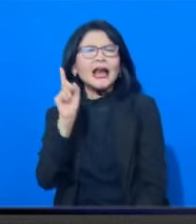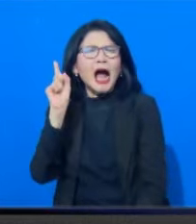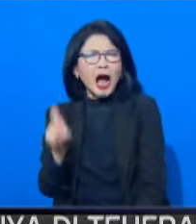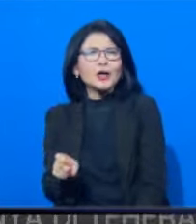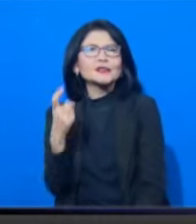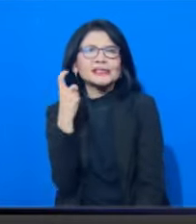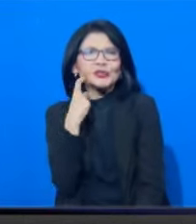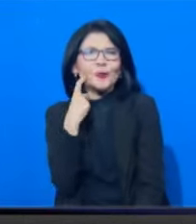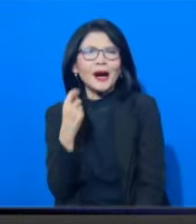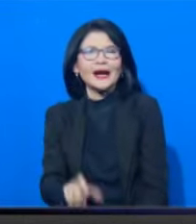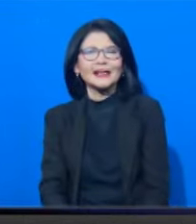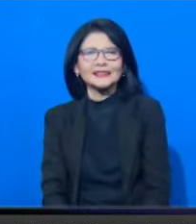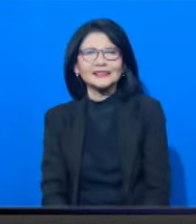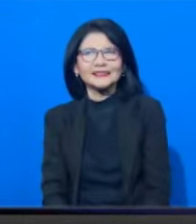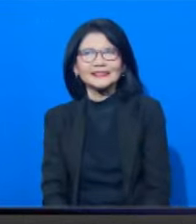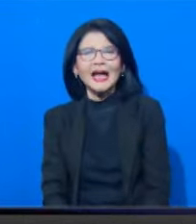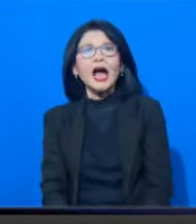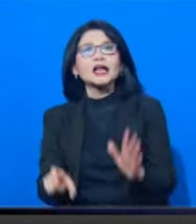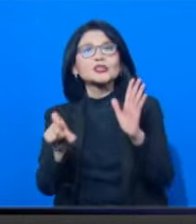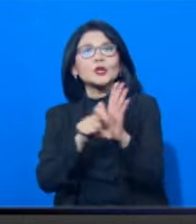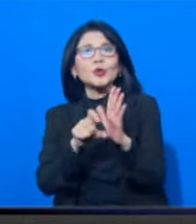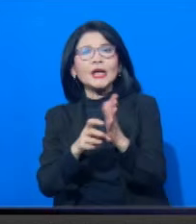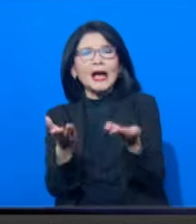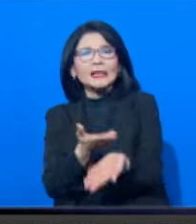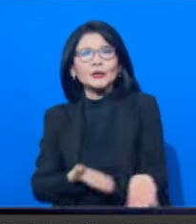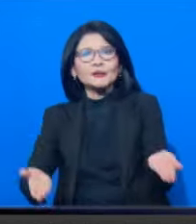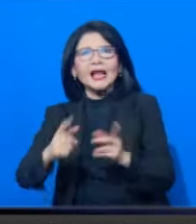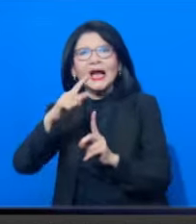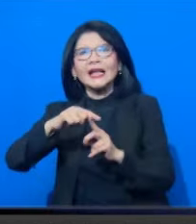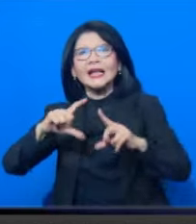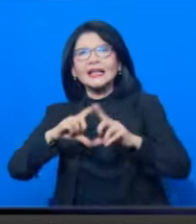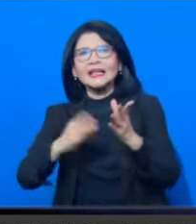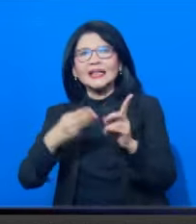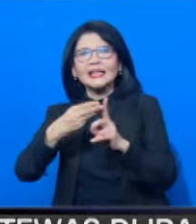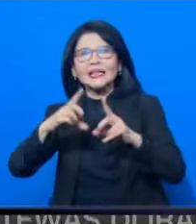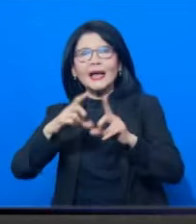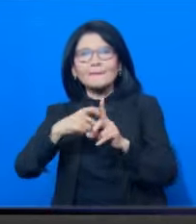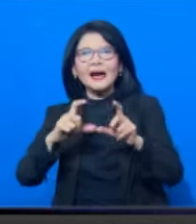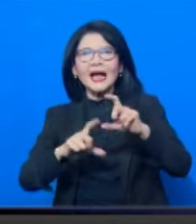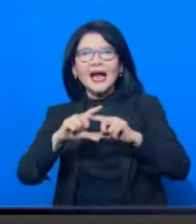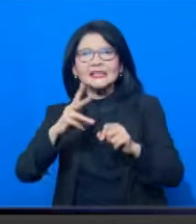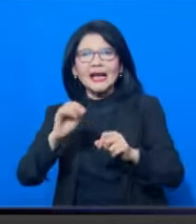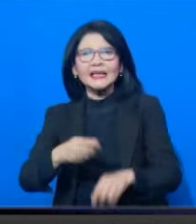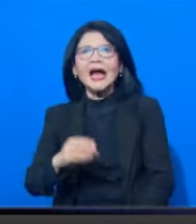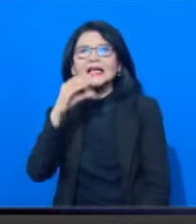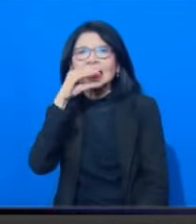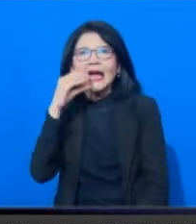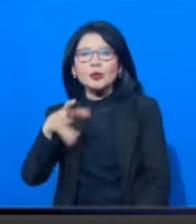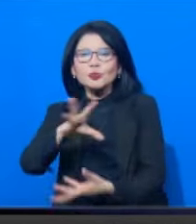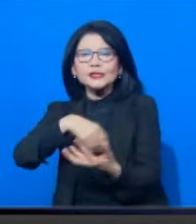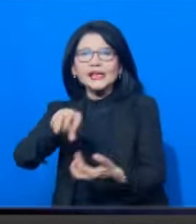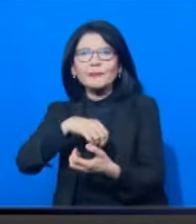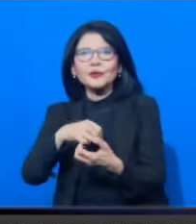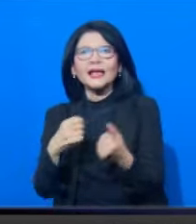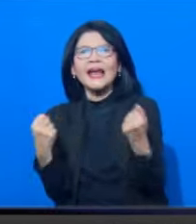dilewatkan dan untuk dicoba. Tentunya seperti di kawasan Kecamatan Tambak Sari. Anda bisa mencicipi kelezatan tahu campur dan kesegaran